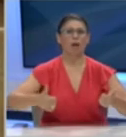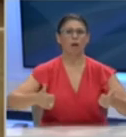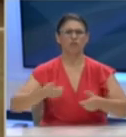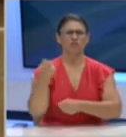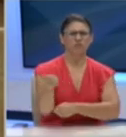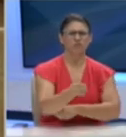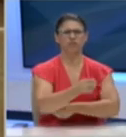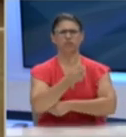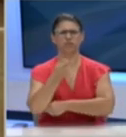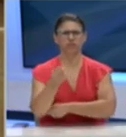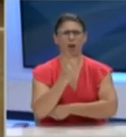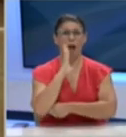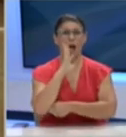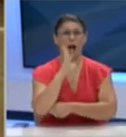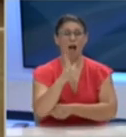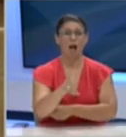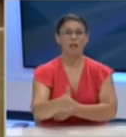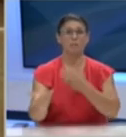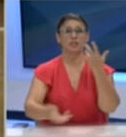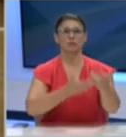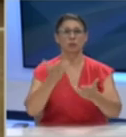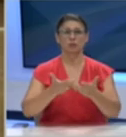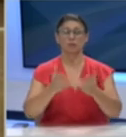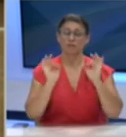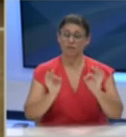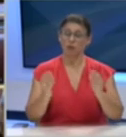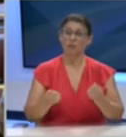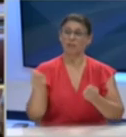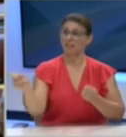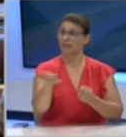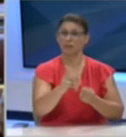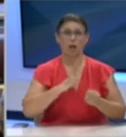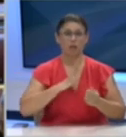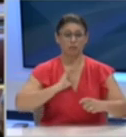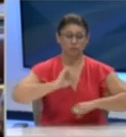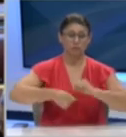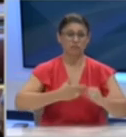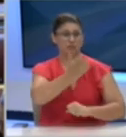βεβαίως γίνεται, κύριε Μητσοτάκη, διότι αυτοί οι άνθρωποι αγωνίζονται